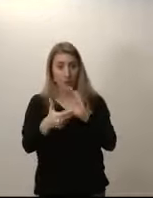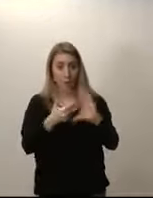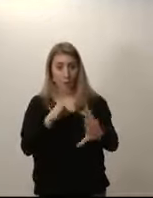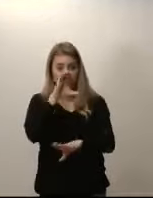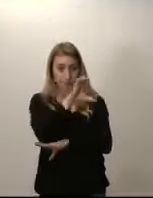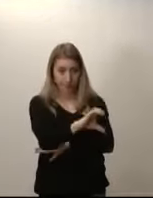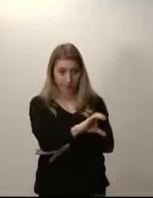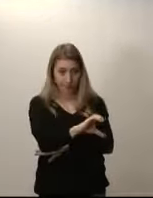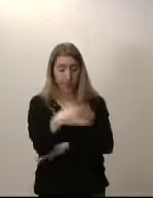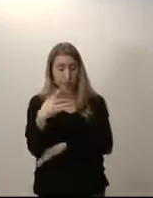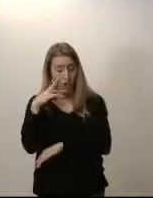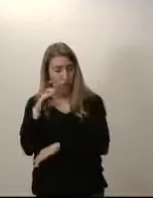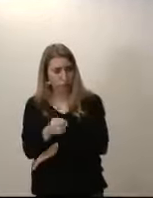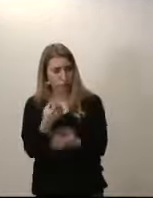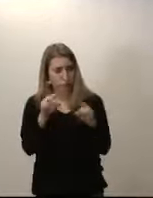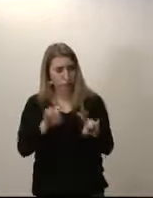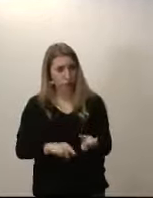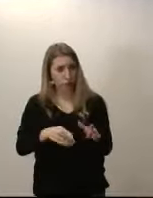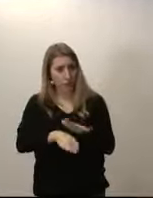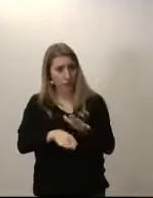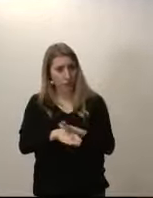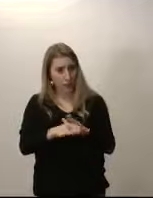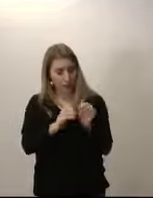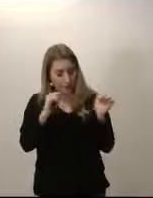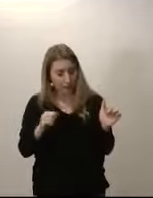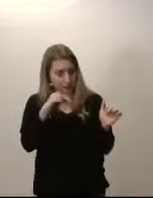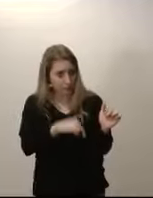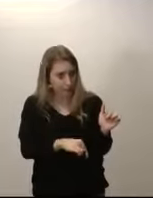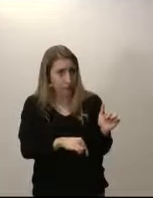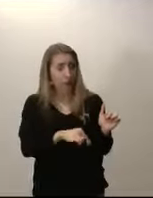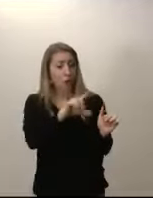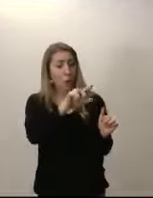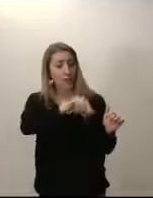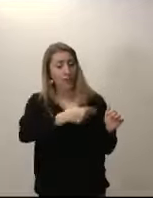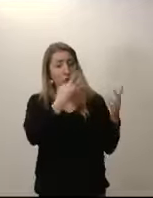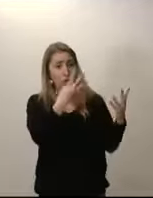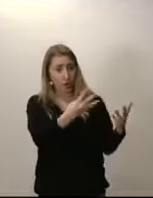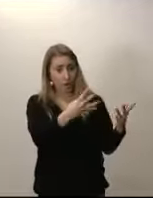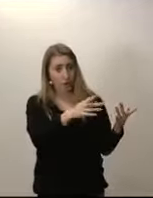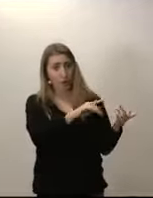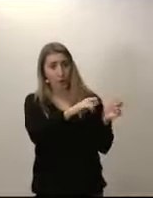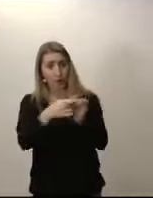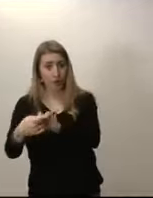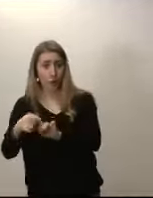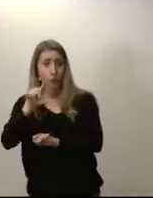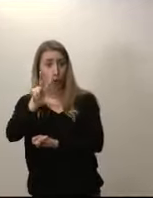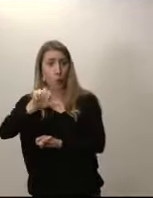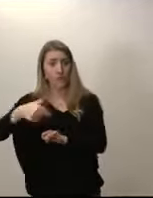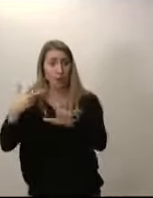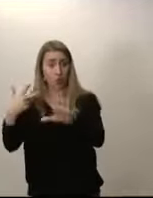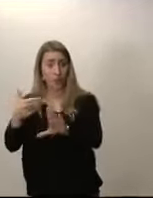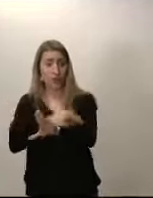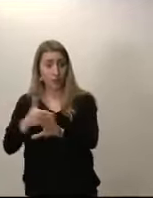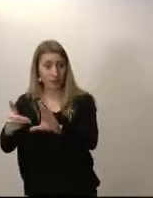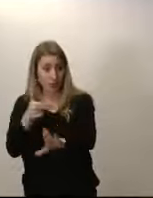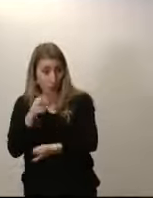dans le budget primitif que cette subvention a été passée de 3,9 millions à 3,8 millions. Le CCAS a absolument